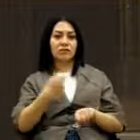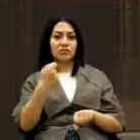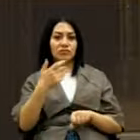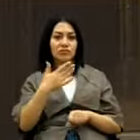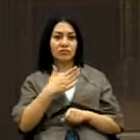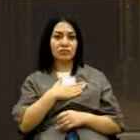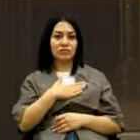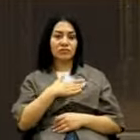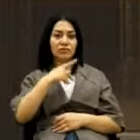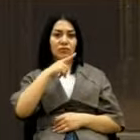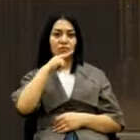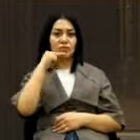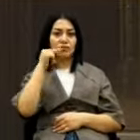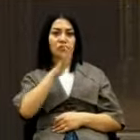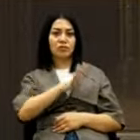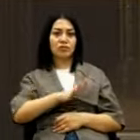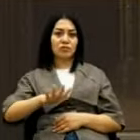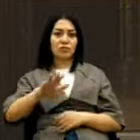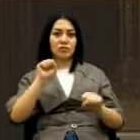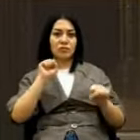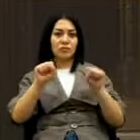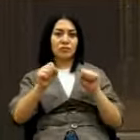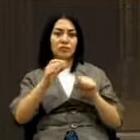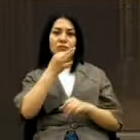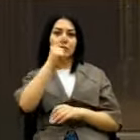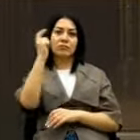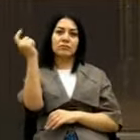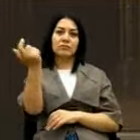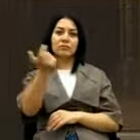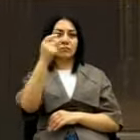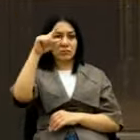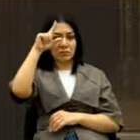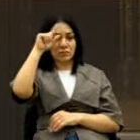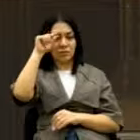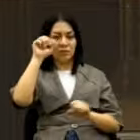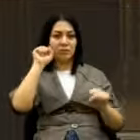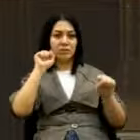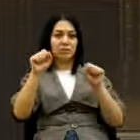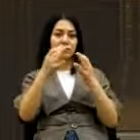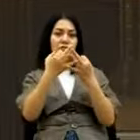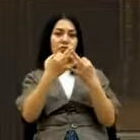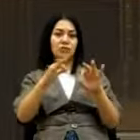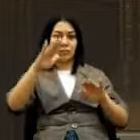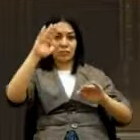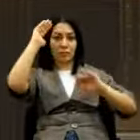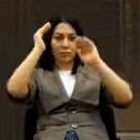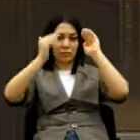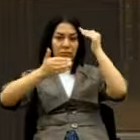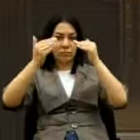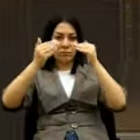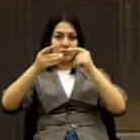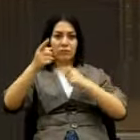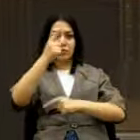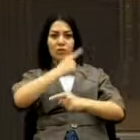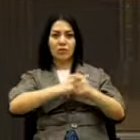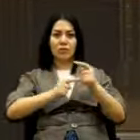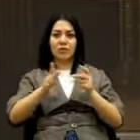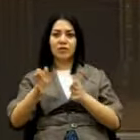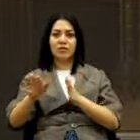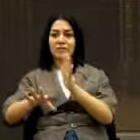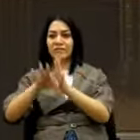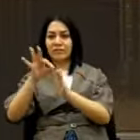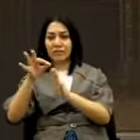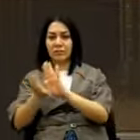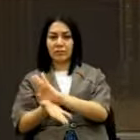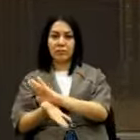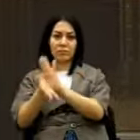մենք Ռուսաստանի ղեկավարի քմահաճույքով և Հայաստանի ղեկավարի թողտվությամբ հետ կանգնեցինք մեր